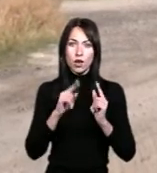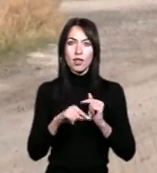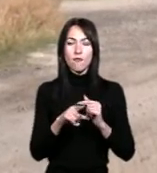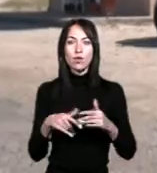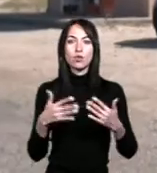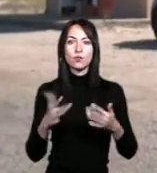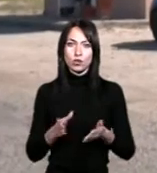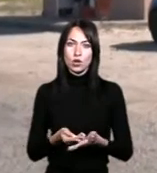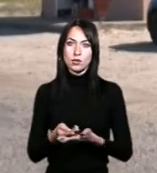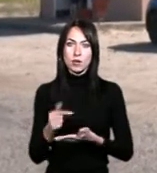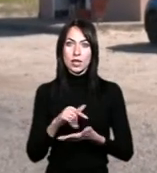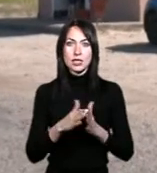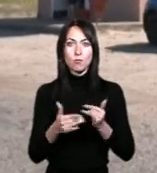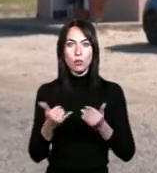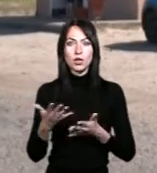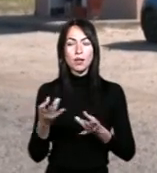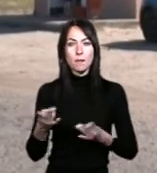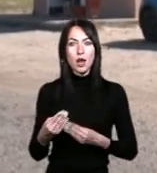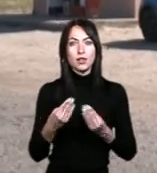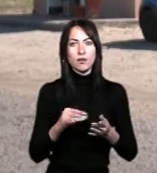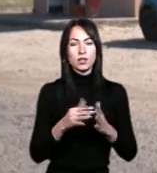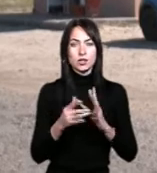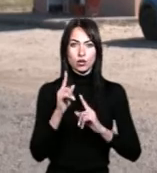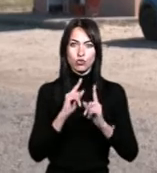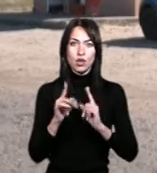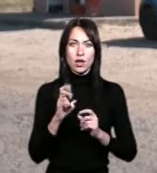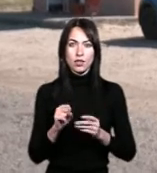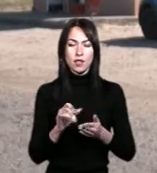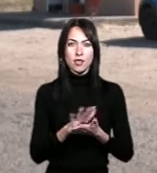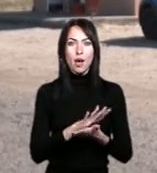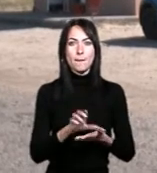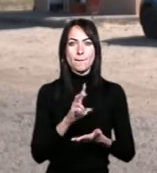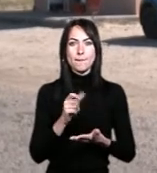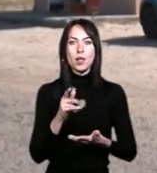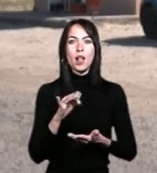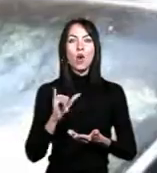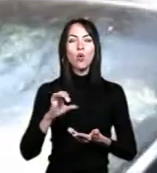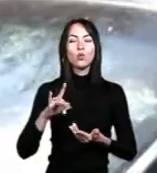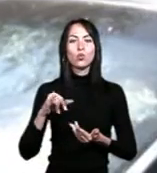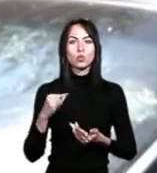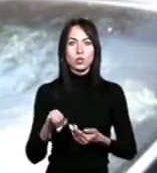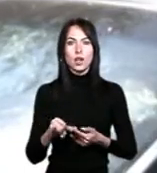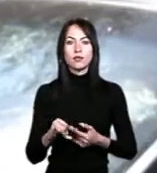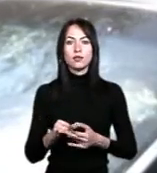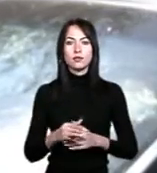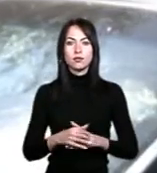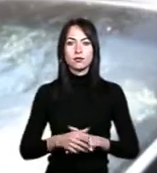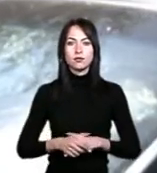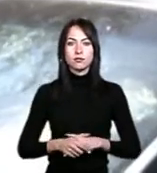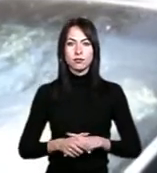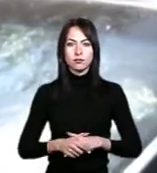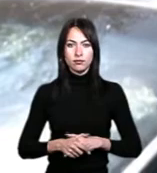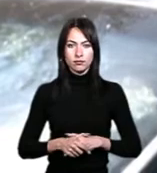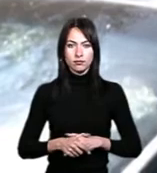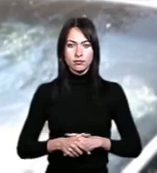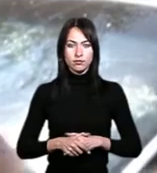вже сплачують ті послуги, які має надавати селищна рада на благоустрій. Вони вже сплачують ті послуги, які має предоставляти поссовет